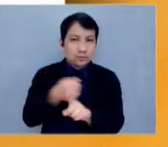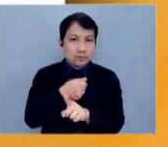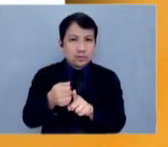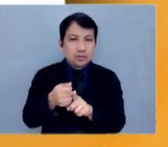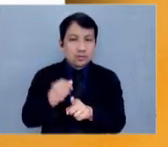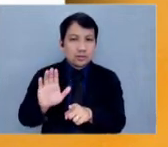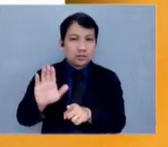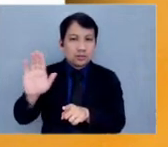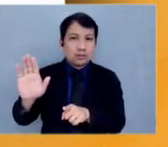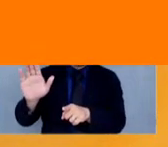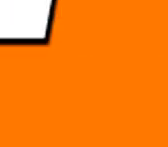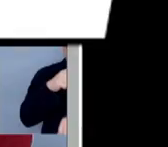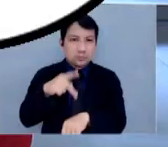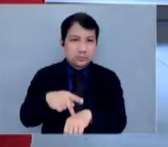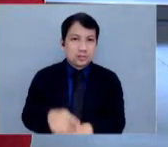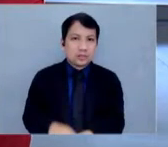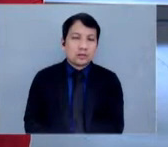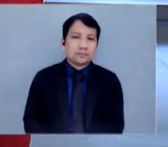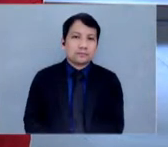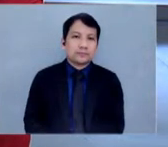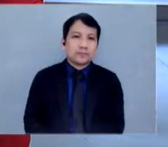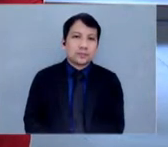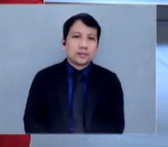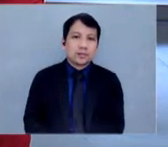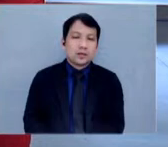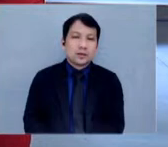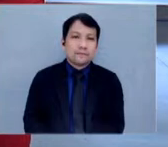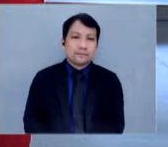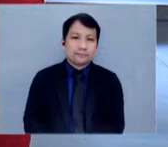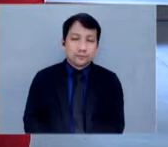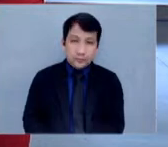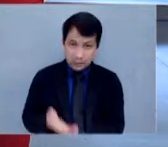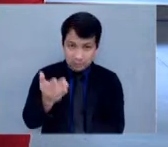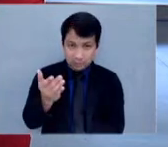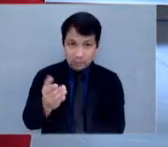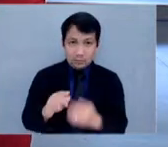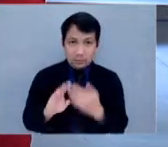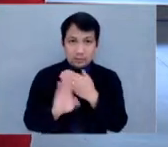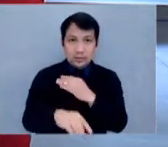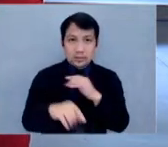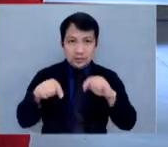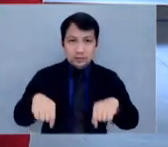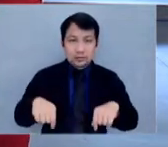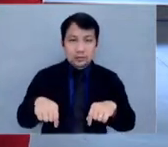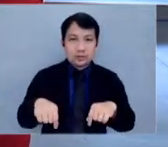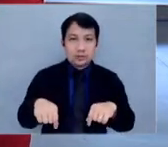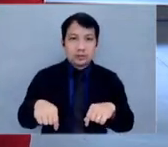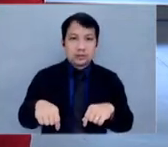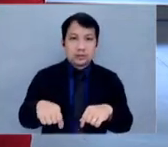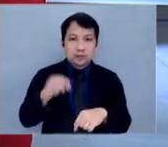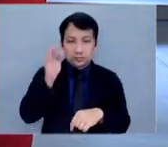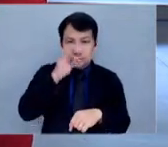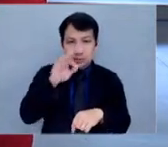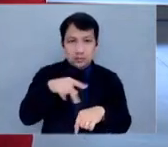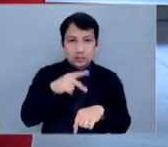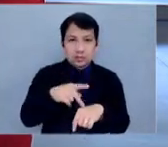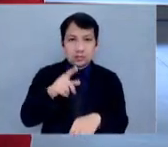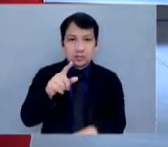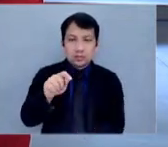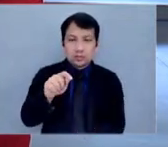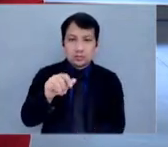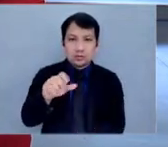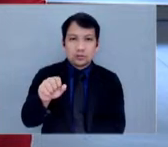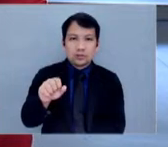sa Pilipinas. Ito pa nga, magbabalik Broadway si Pinay Pride Tony Award-winning